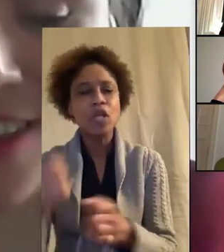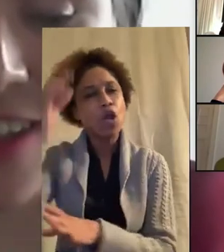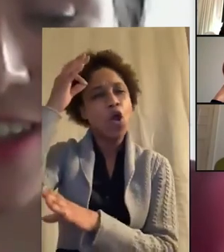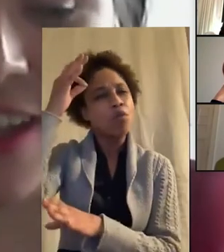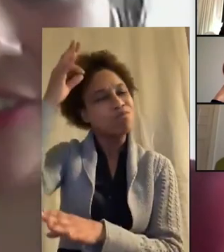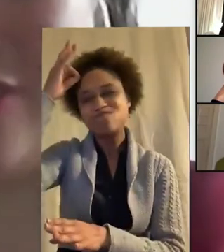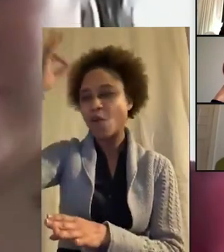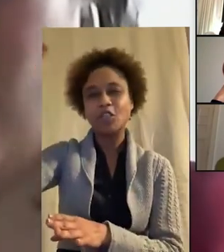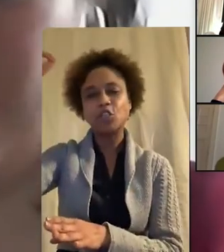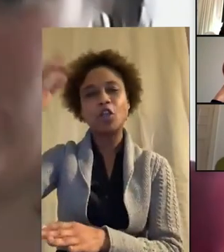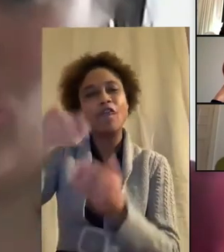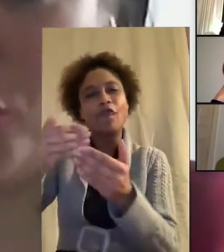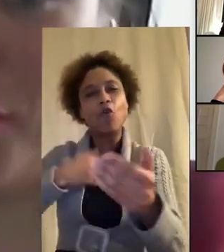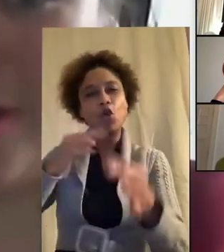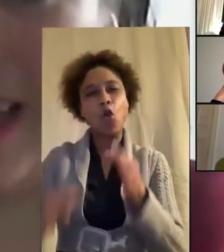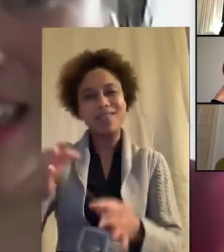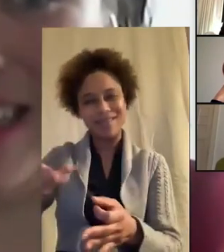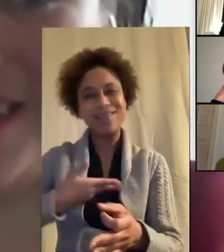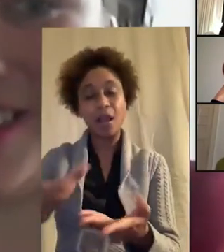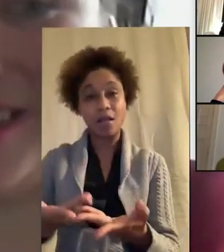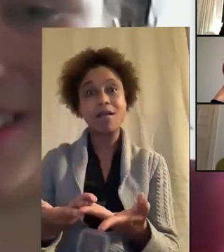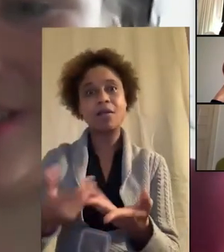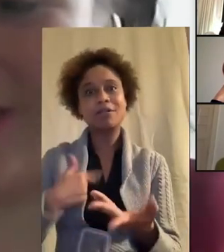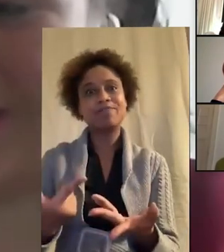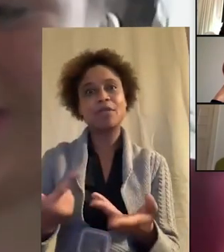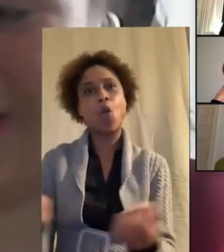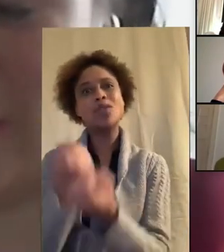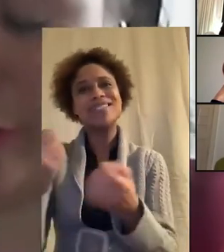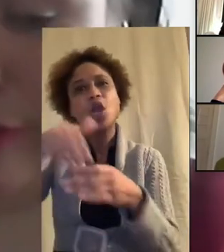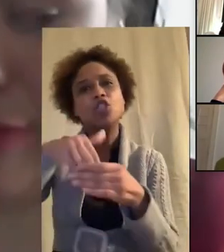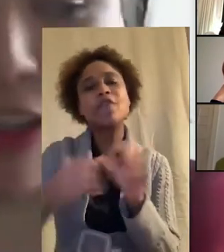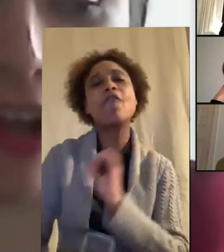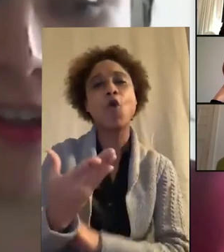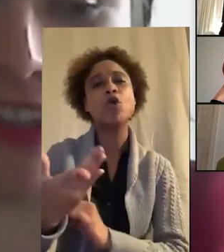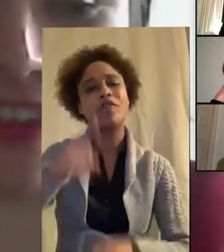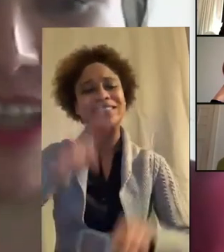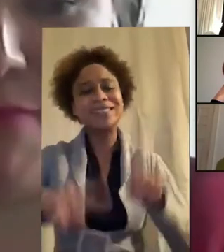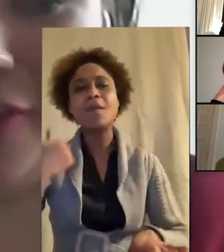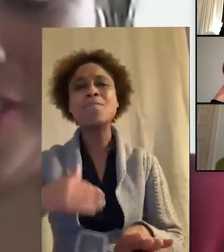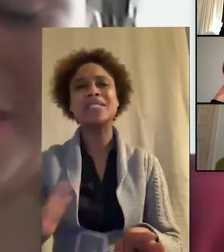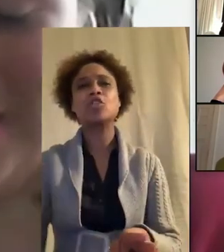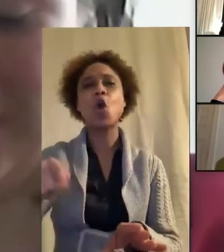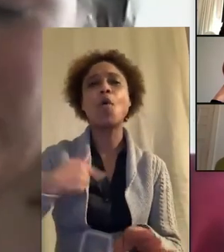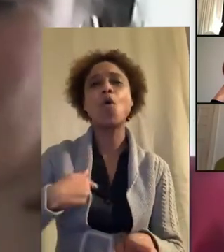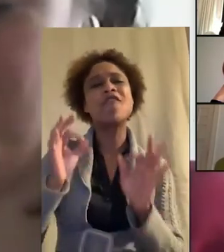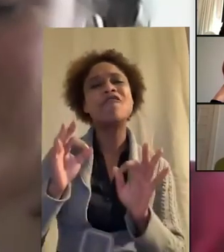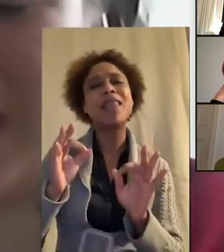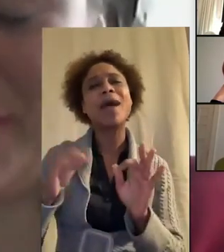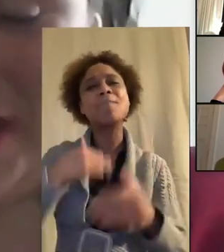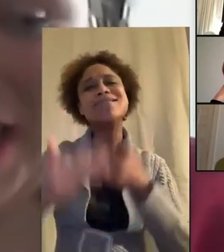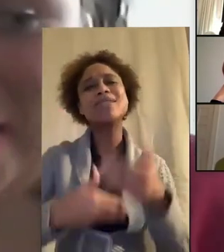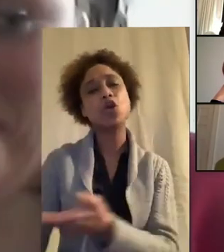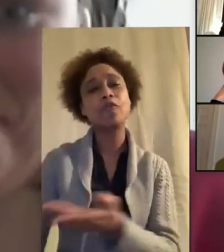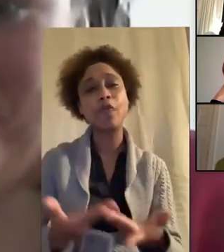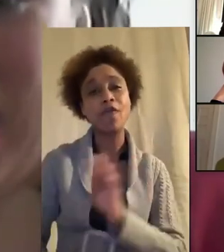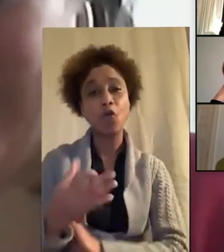creëren, dat ook gewoon goed gebeurt en niet dat, als de verf net droog is, er iemand langskomt die zegt van